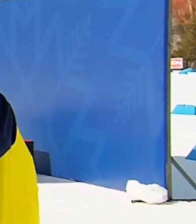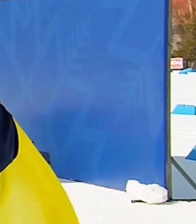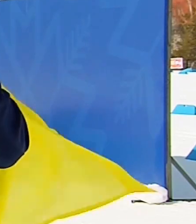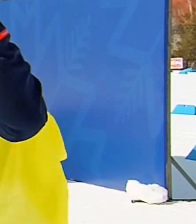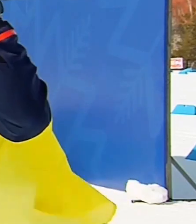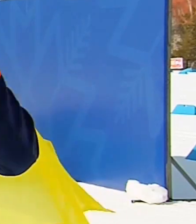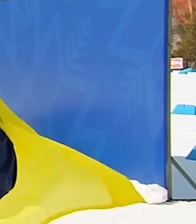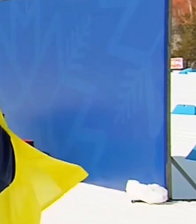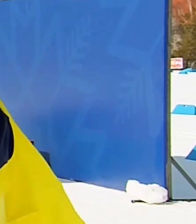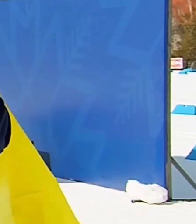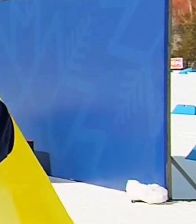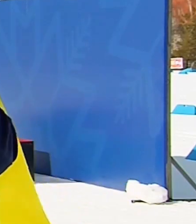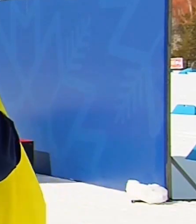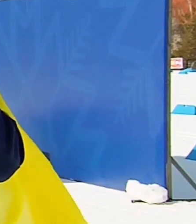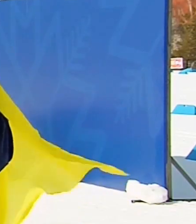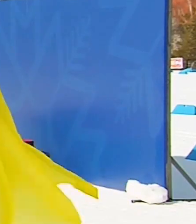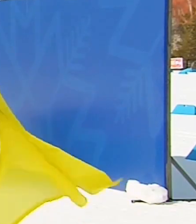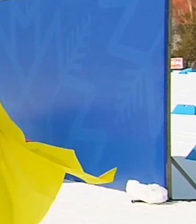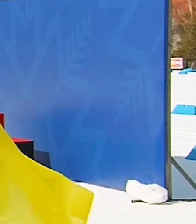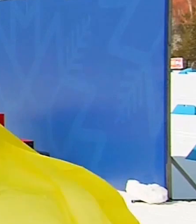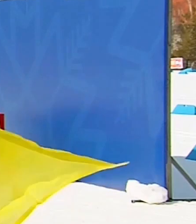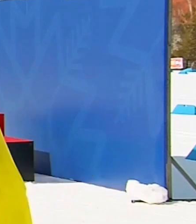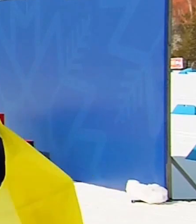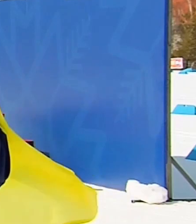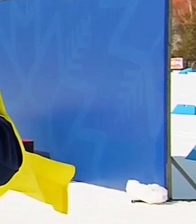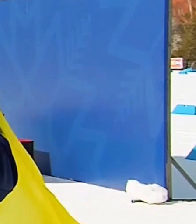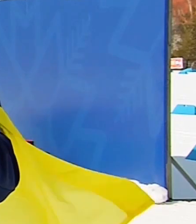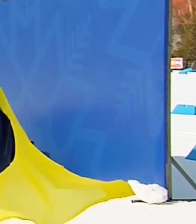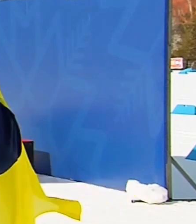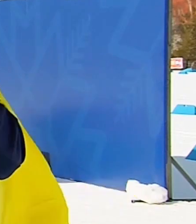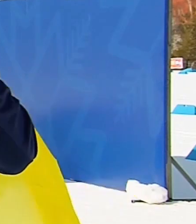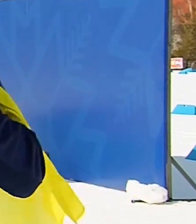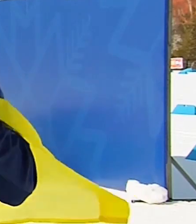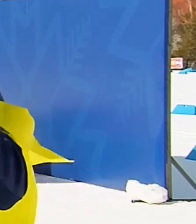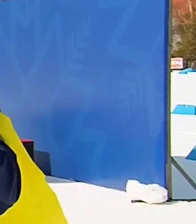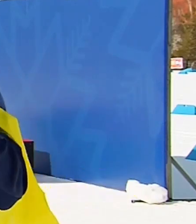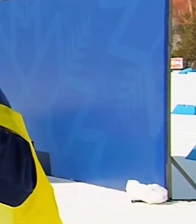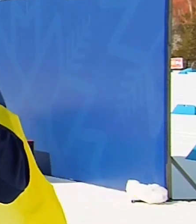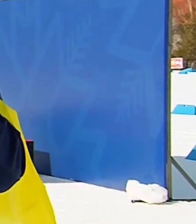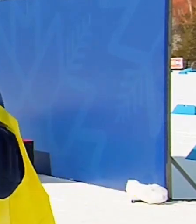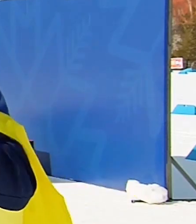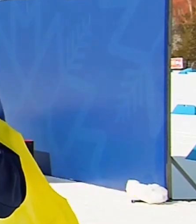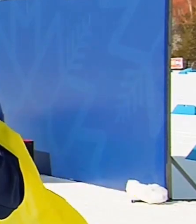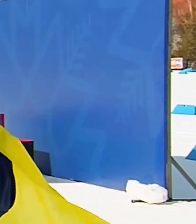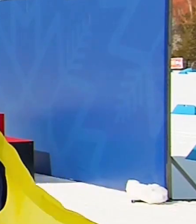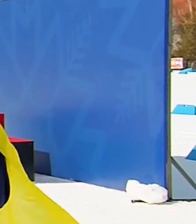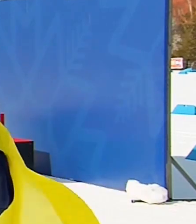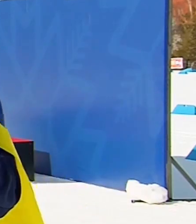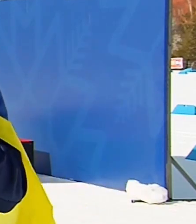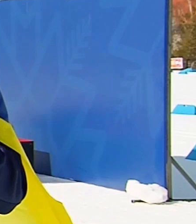старту вже якісь інші думки з'явилися, але все ж таки я їх переборов і не